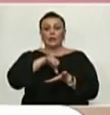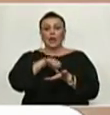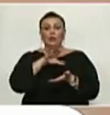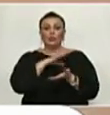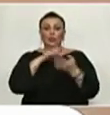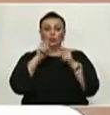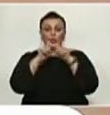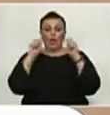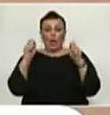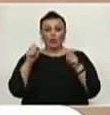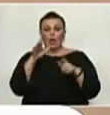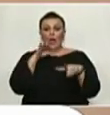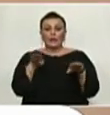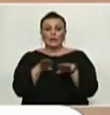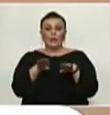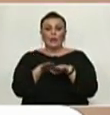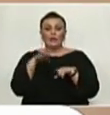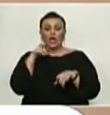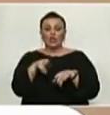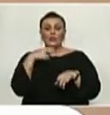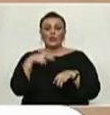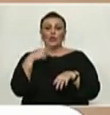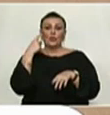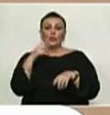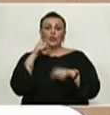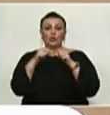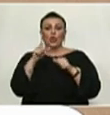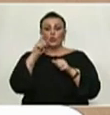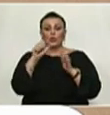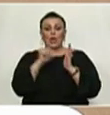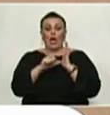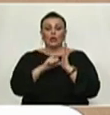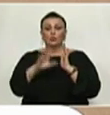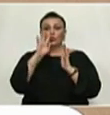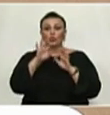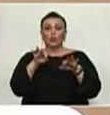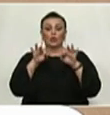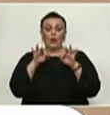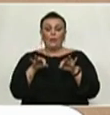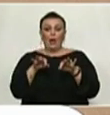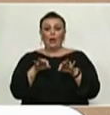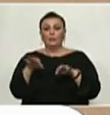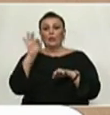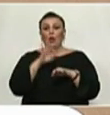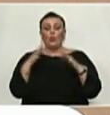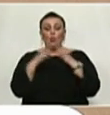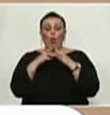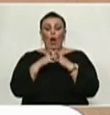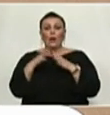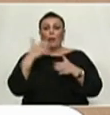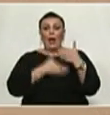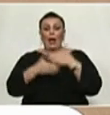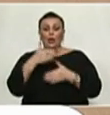açıqladı. Eyni zamanda 2021-ci ildə artıq 164 avtomobil məhz müharibə əlilliyi